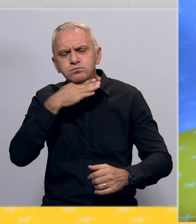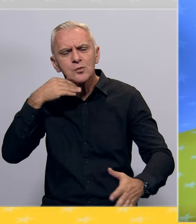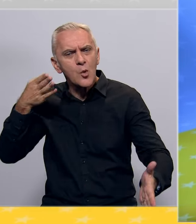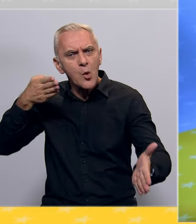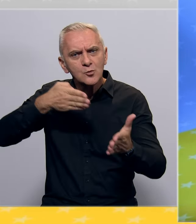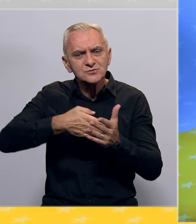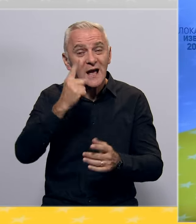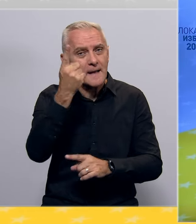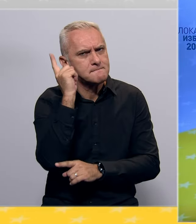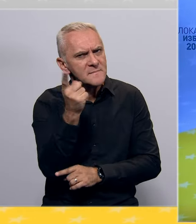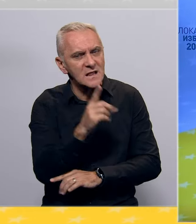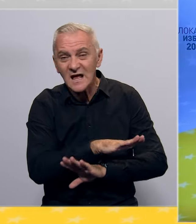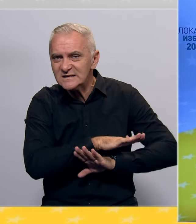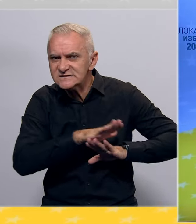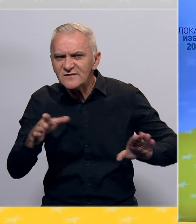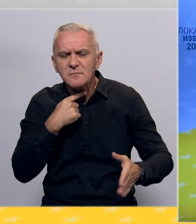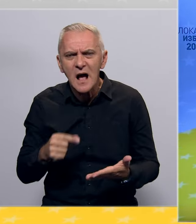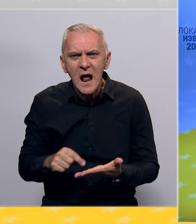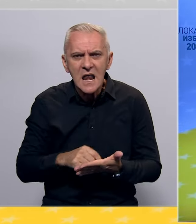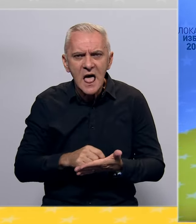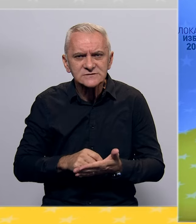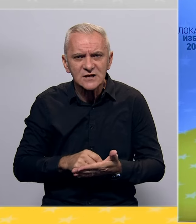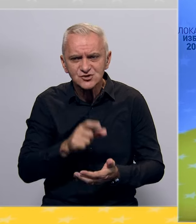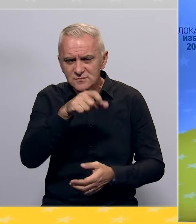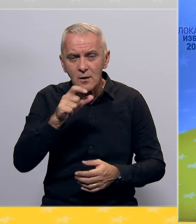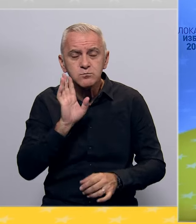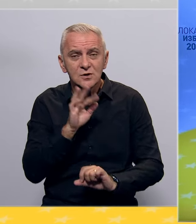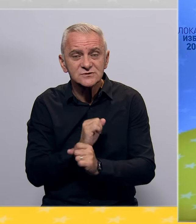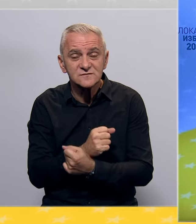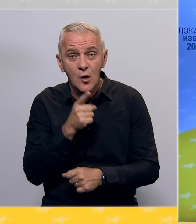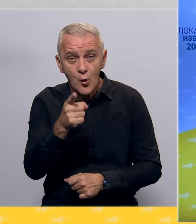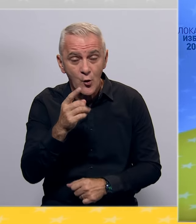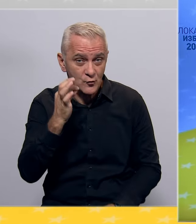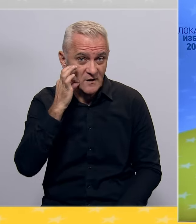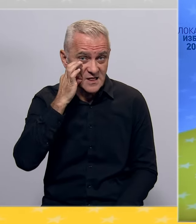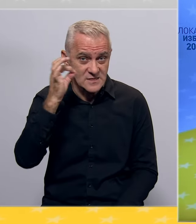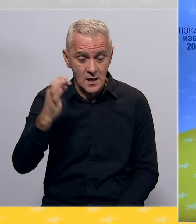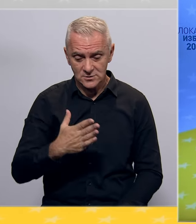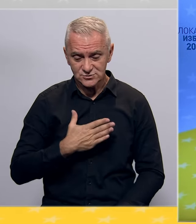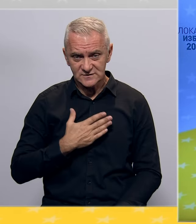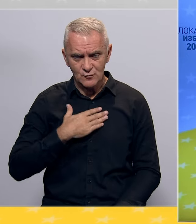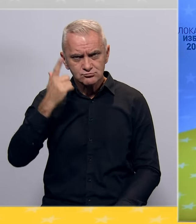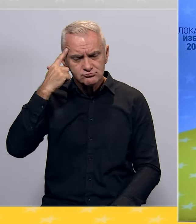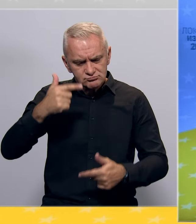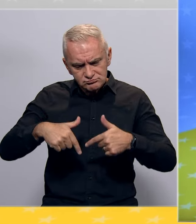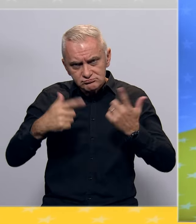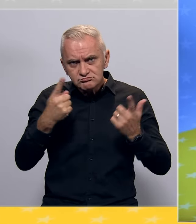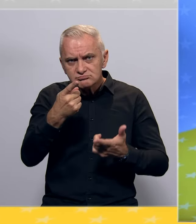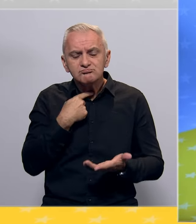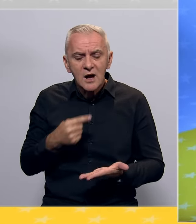i prijetnji prema svim glasačima u Bosni i Hercegovini, taj dan po svojoj savjesti